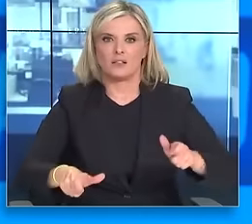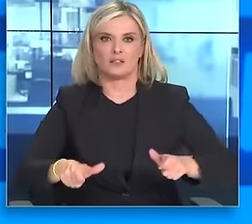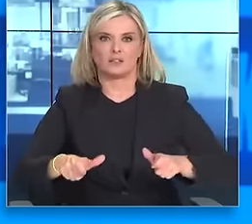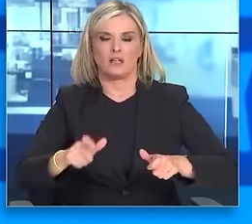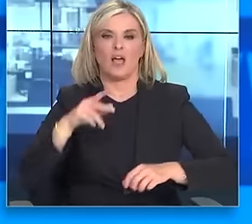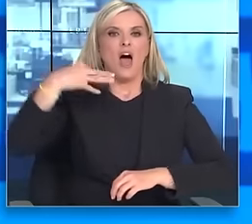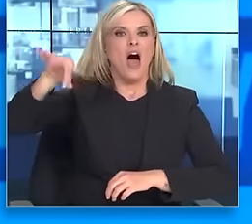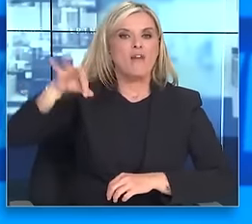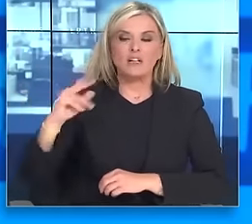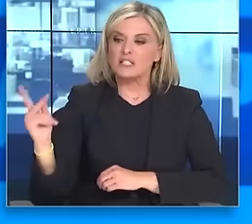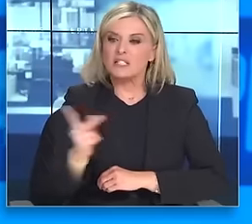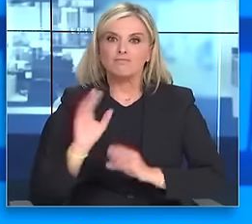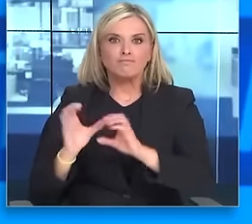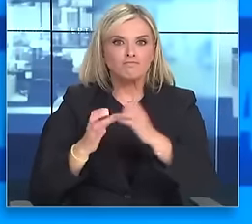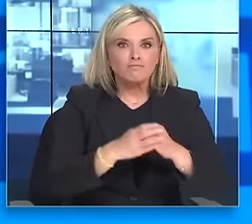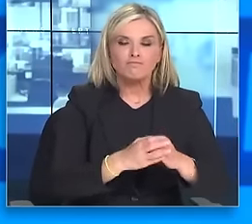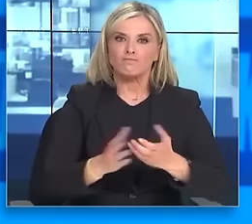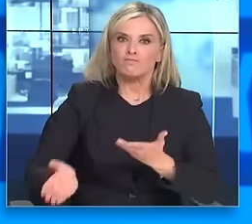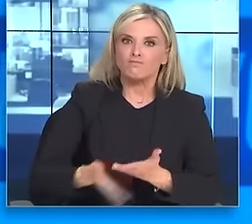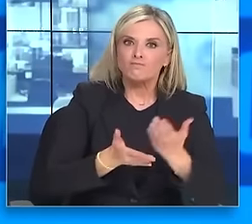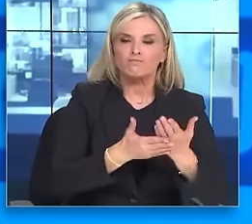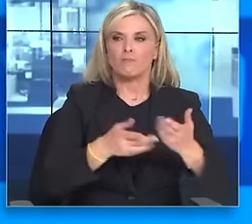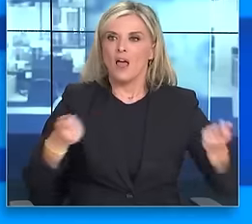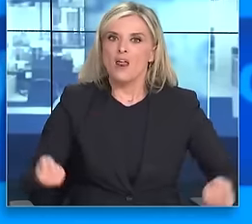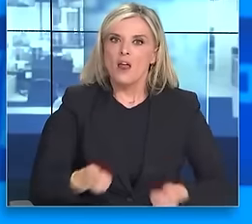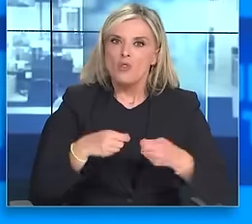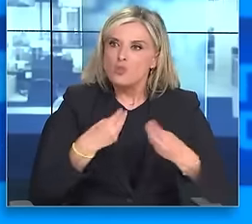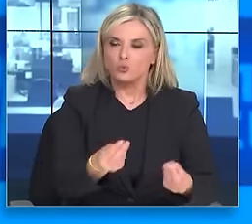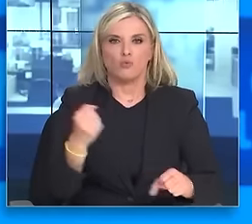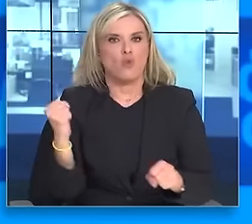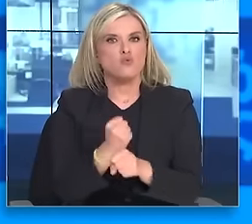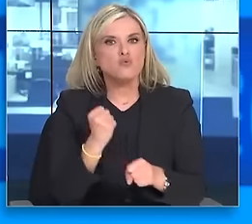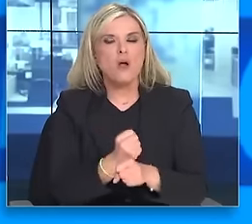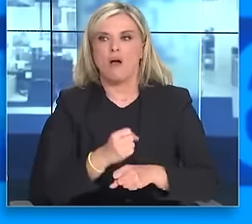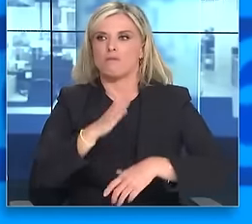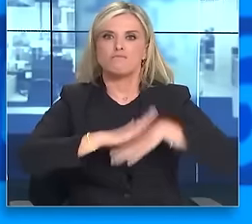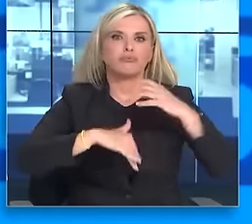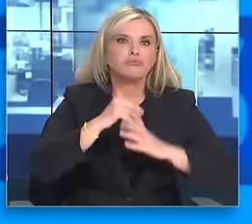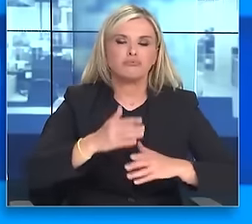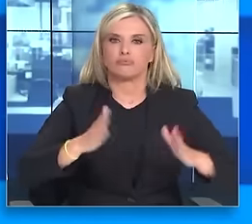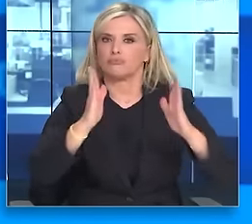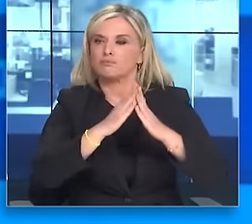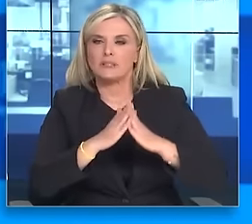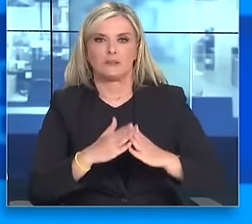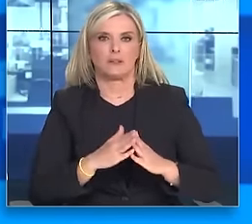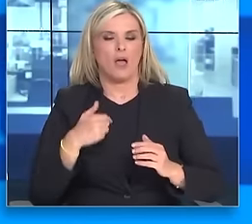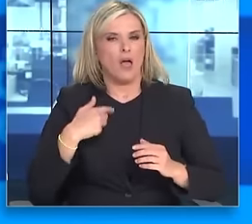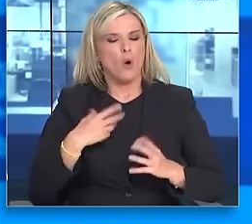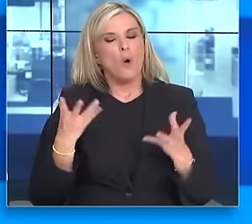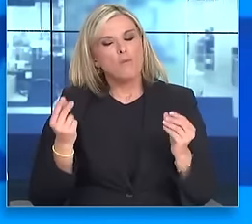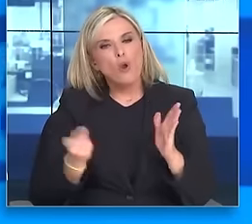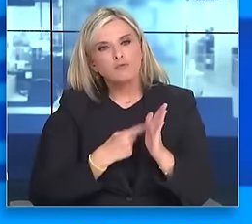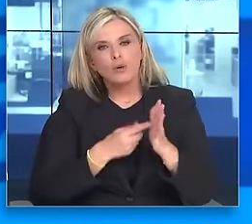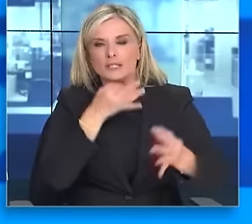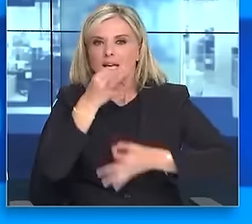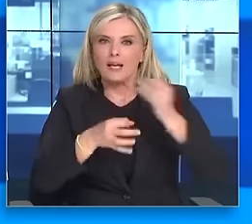διακριθούν και να κάνουν πράξη τα όνειρά τους και τις προσδοκίες τους. Έχω μιλήσει πολλές φορές για αυτούς τους